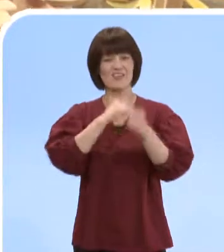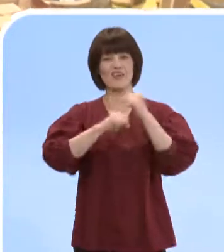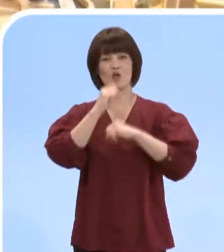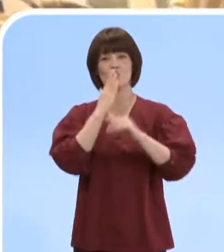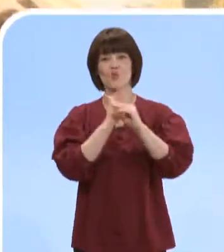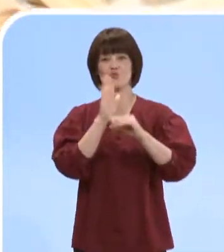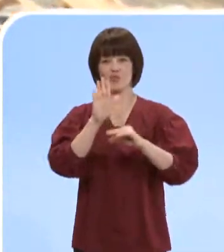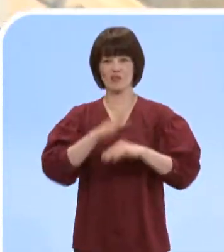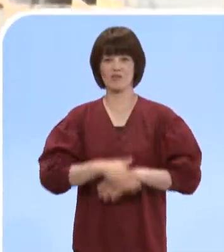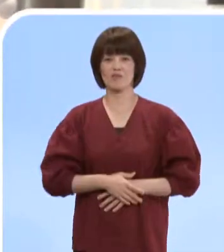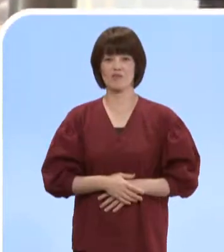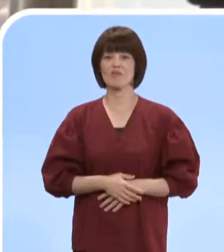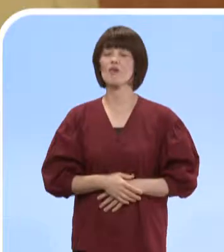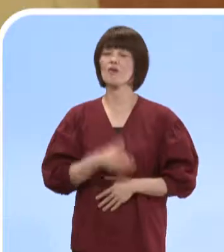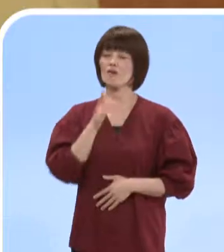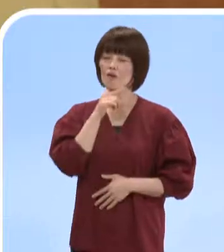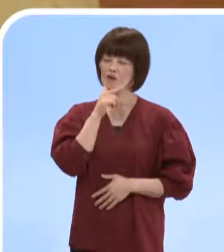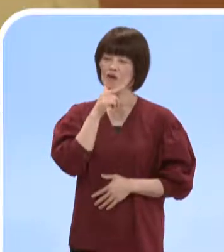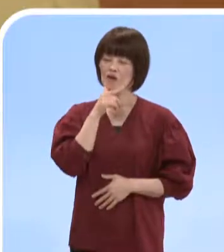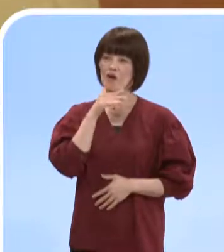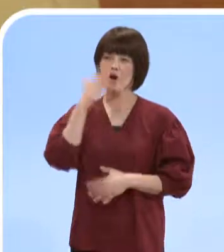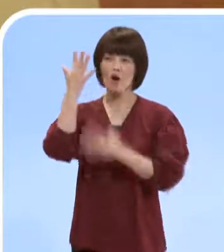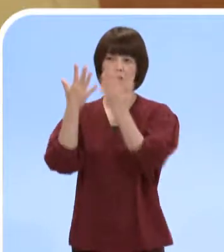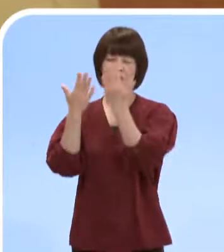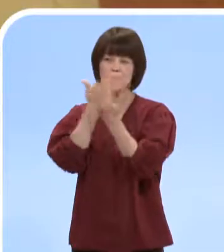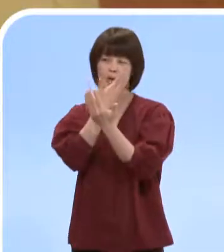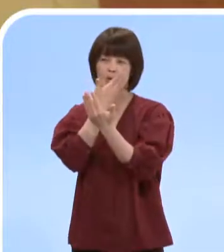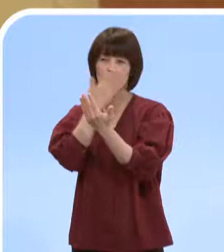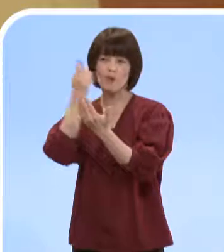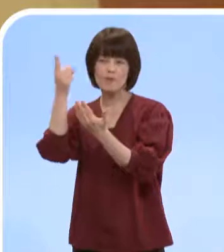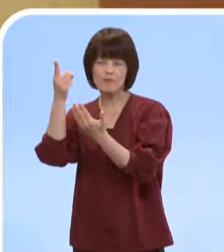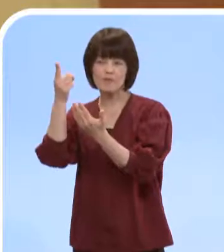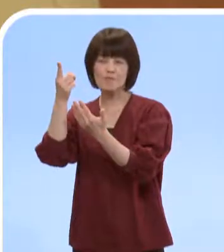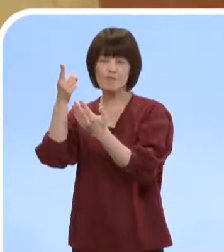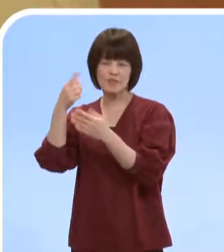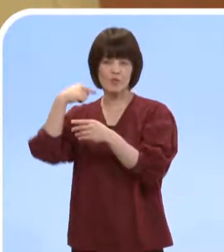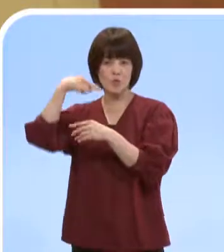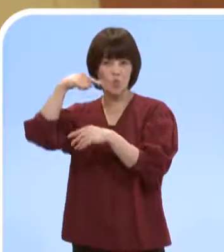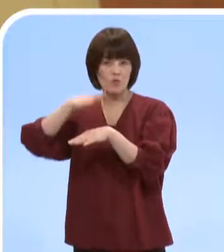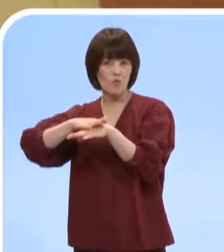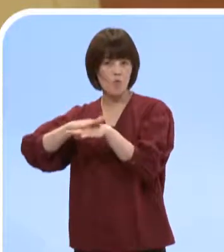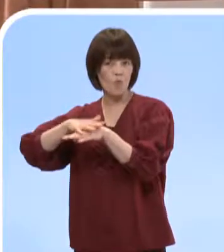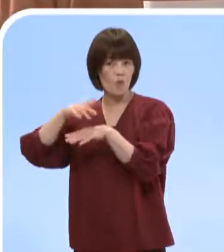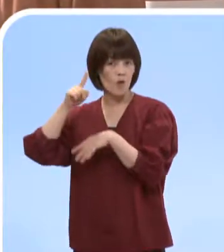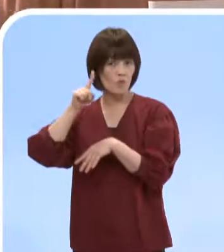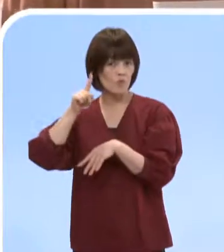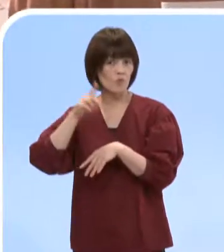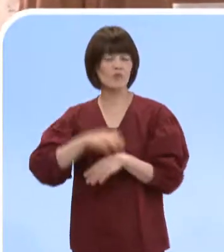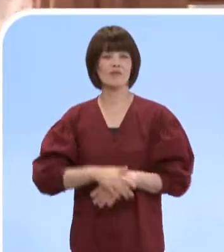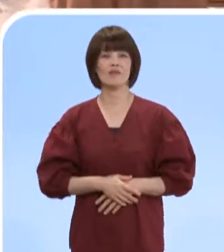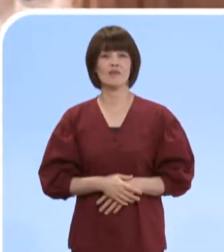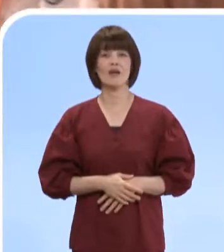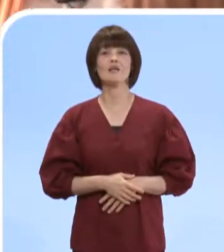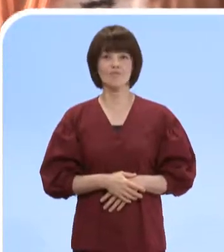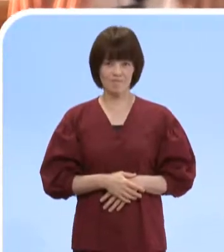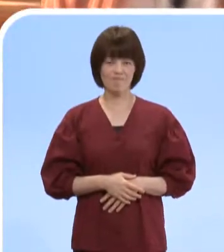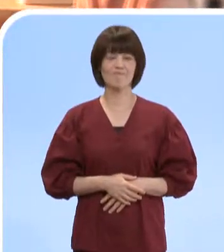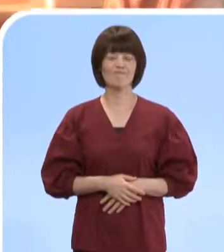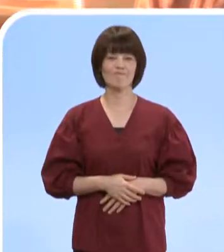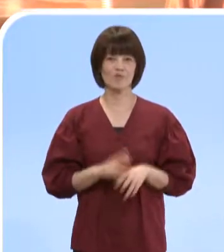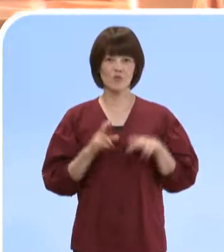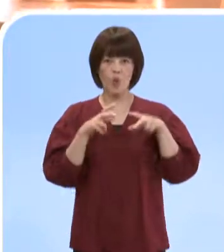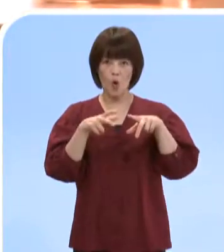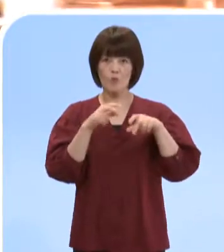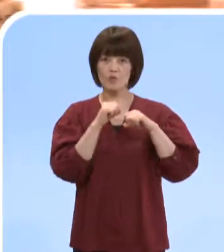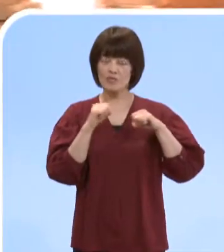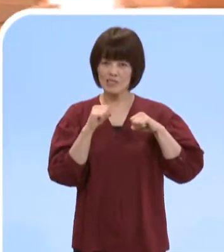ます、 はい、皆さんに森の大切さ、はい、どんな風に伝えていきたいとお考えでしょうか？ 動物が生